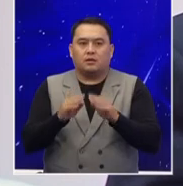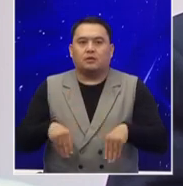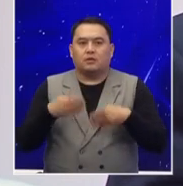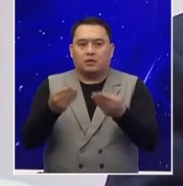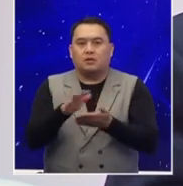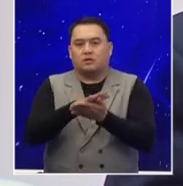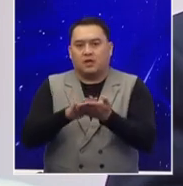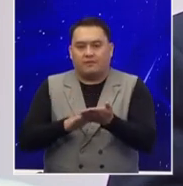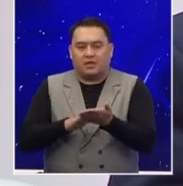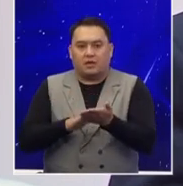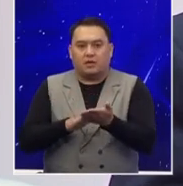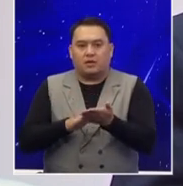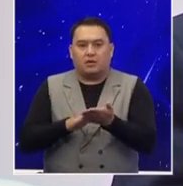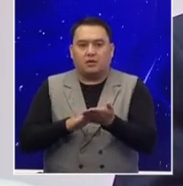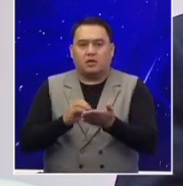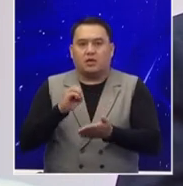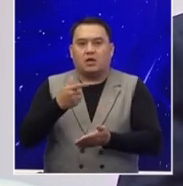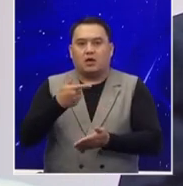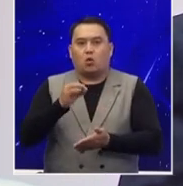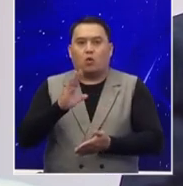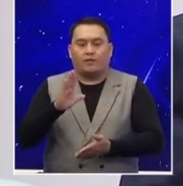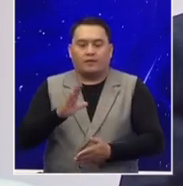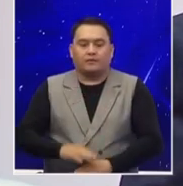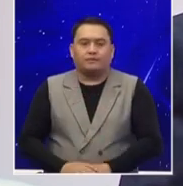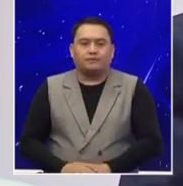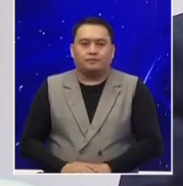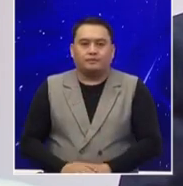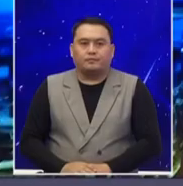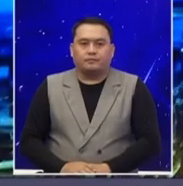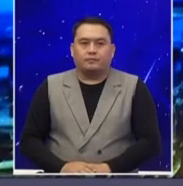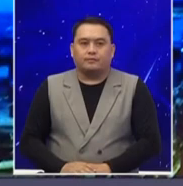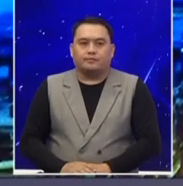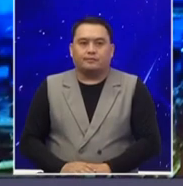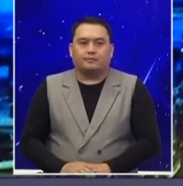подавать заявление на портал, через портал электронного правительства.